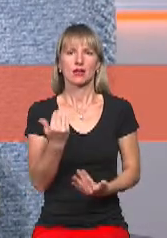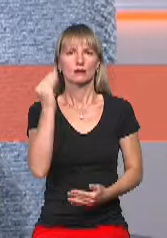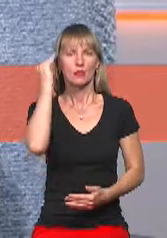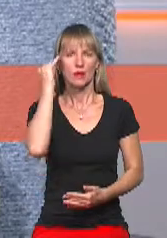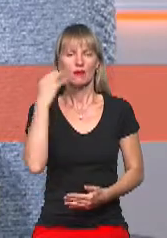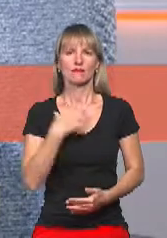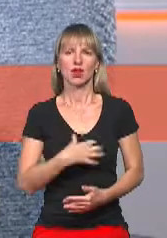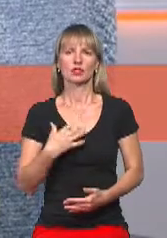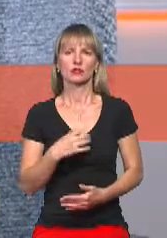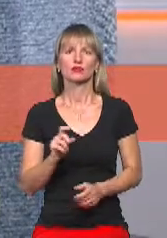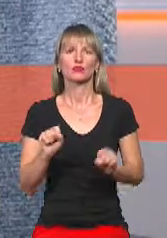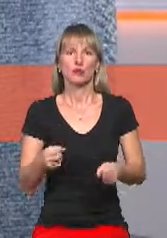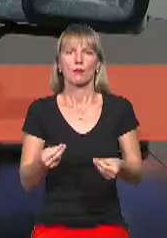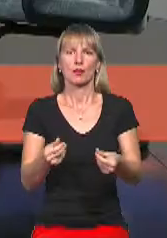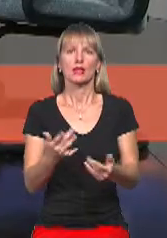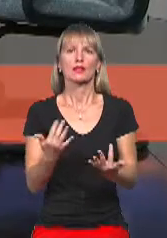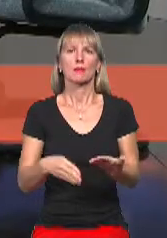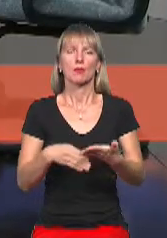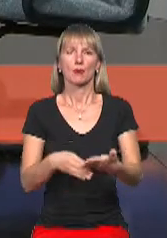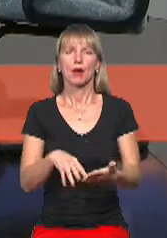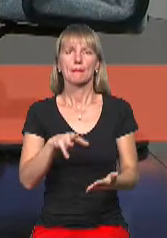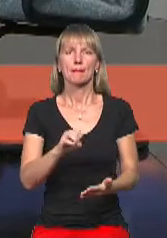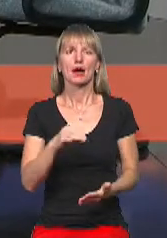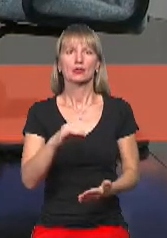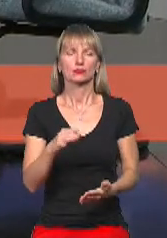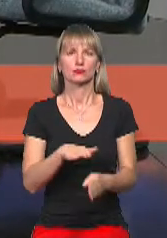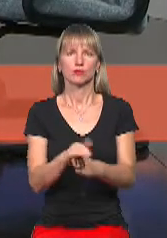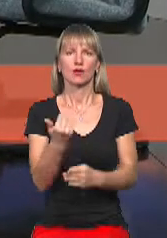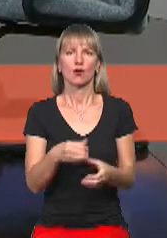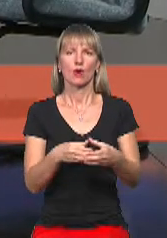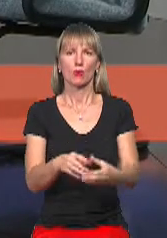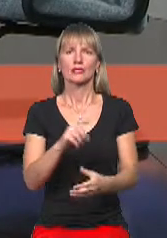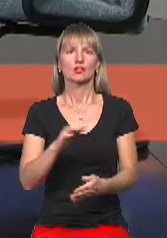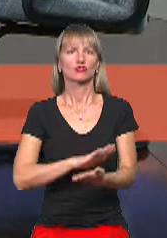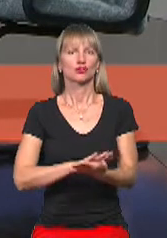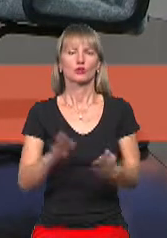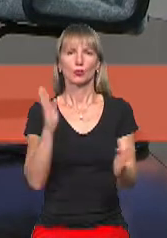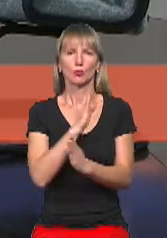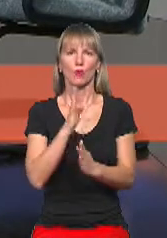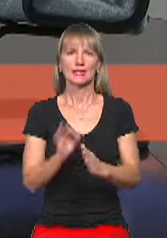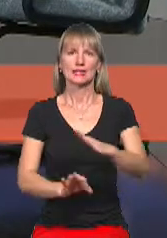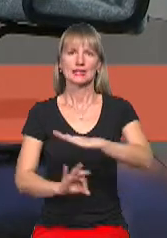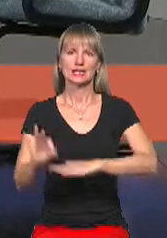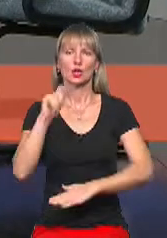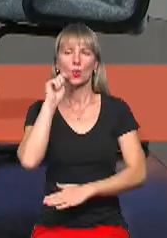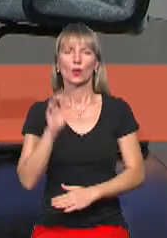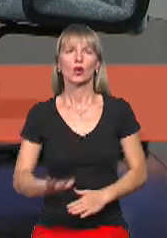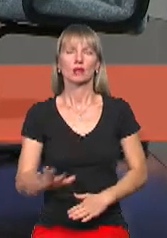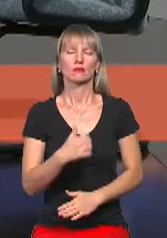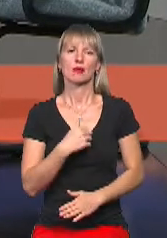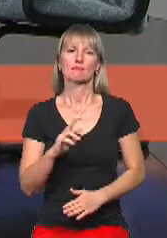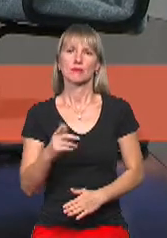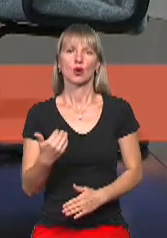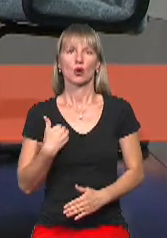важливо, на що це може вплинути, наскільки це допомагає Мартіну здійснювати його кампанію за чисте повітря в містах Східної України? Я бы все-таки хотел